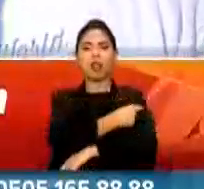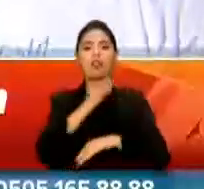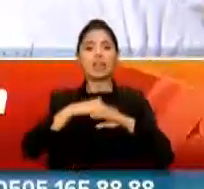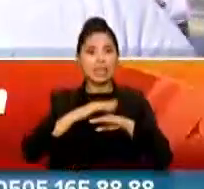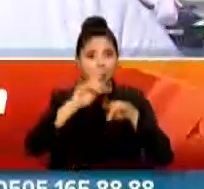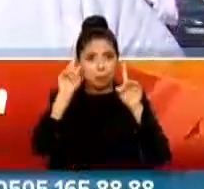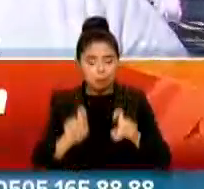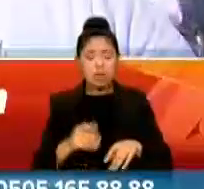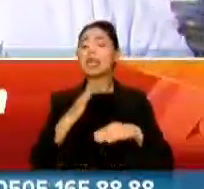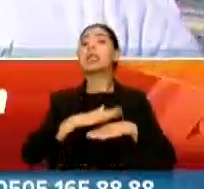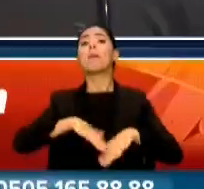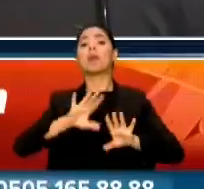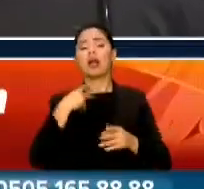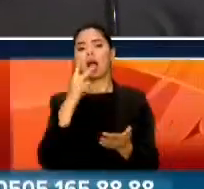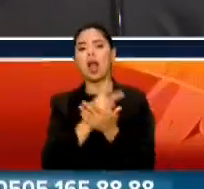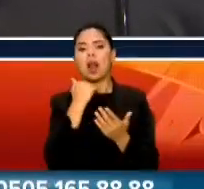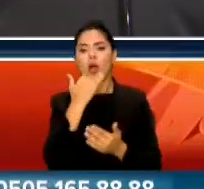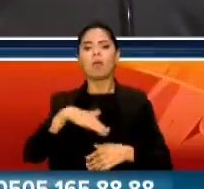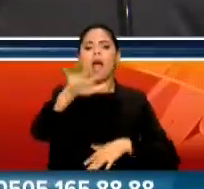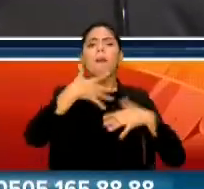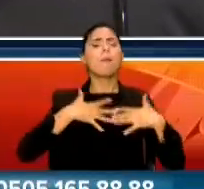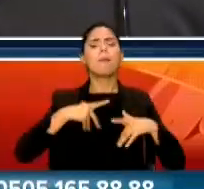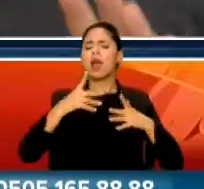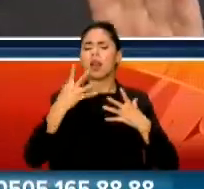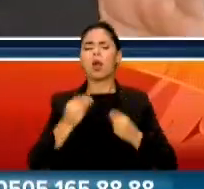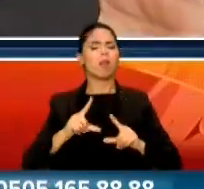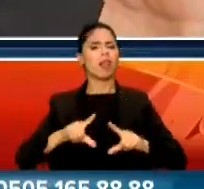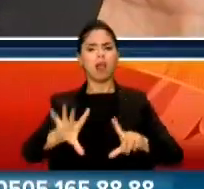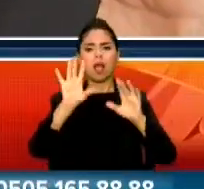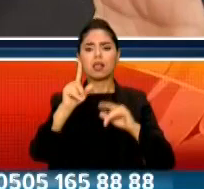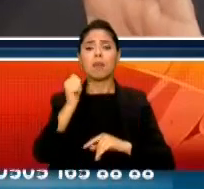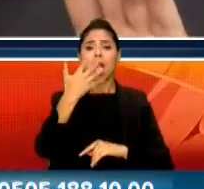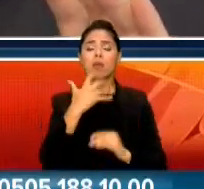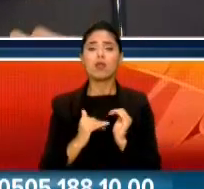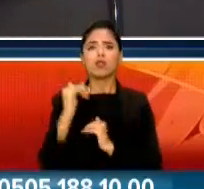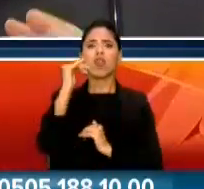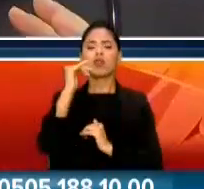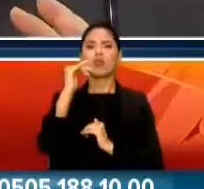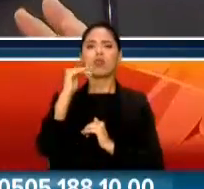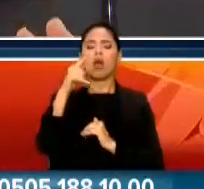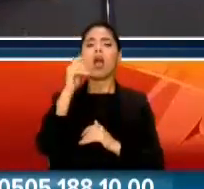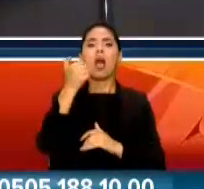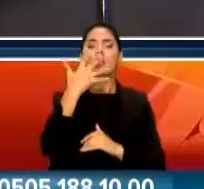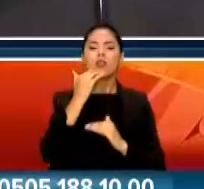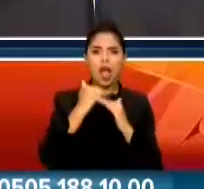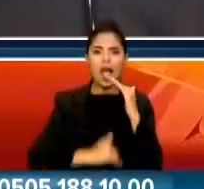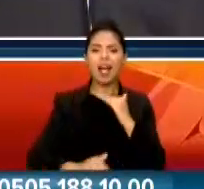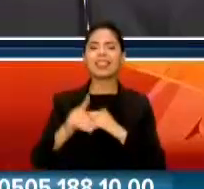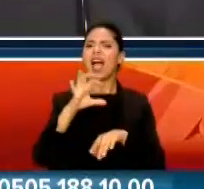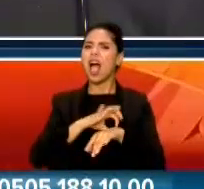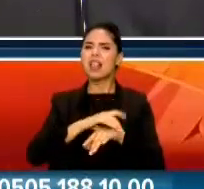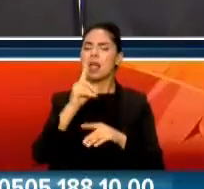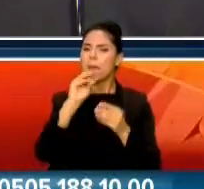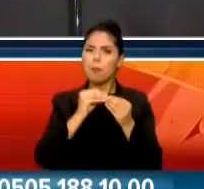da yaptıralım yaptırmalımı karar veremedik kesinlikle panik olmamak gerekiyor özellikle 65 yaş altında olanlar ekstra bir hastalık söz konusu